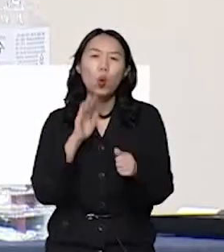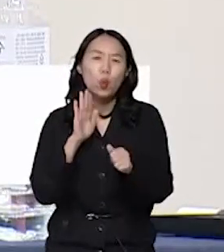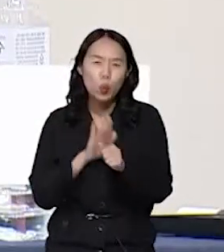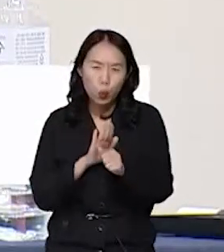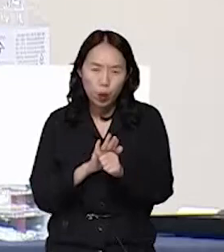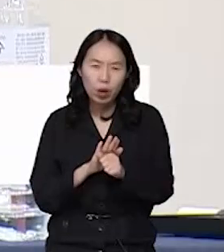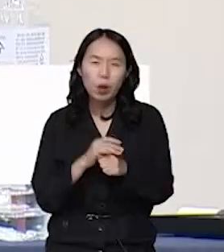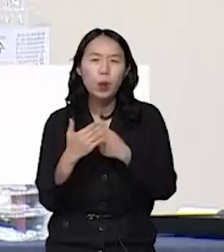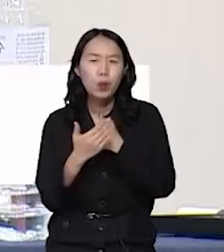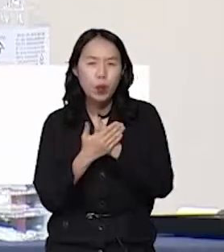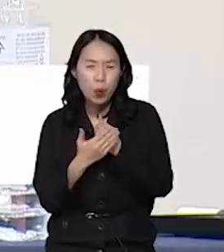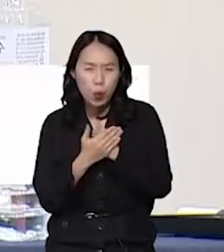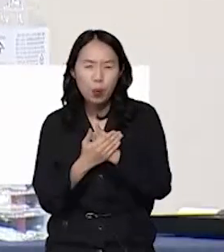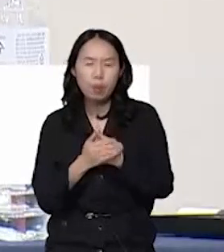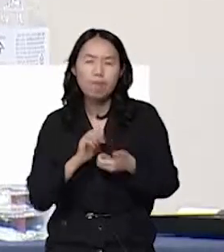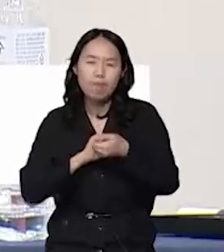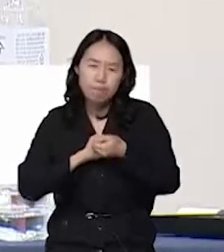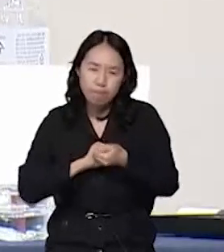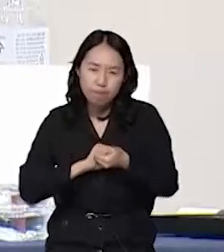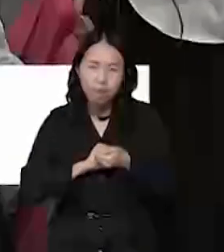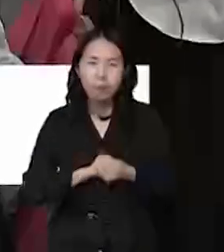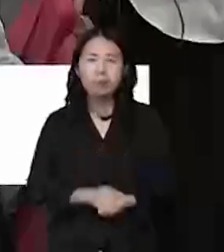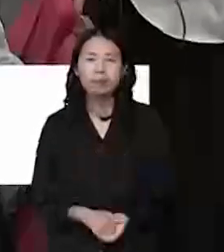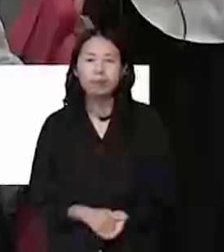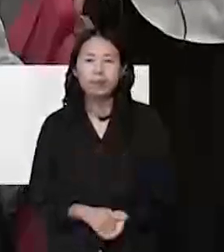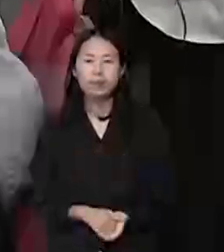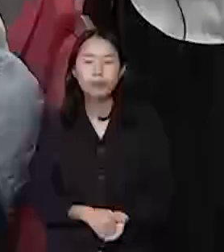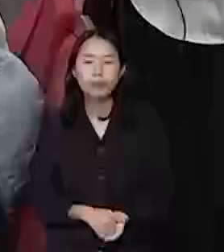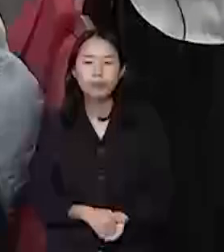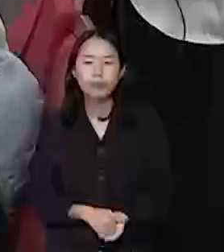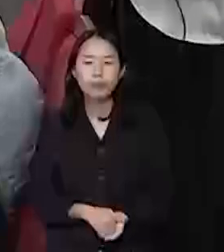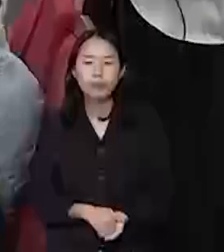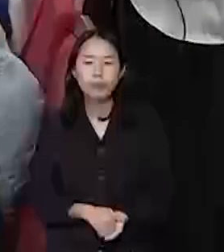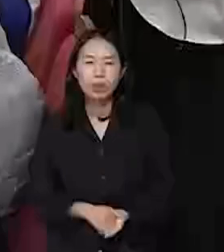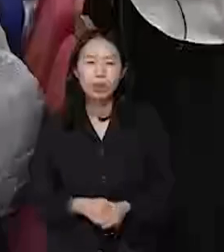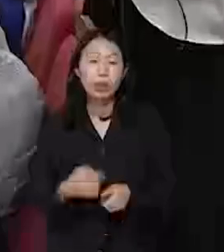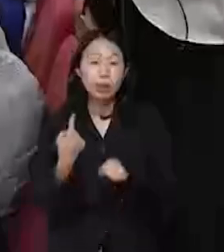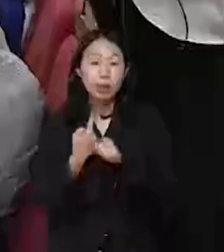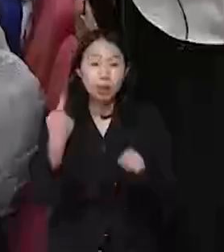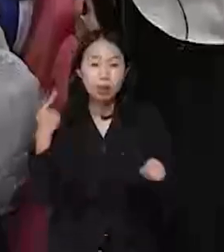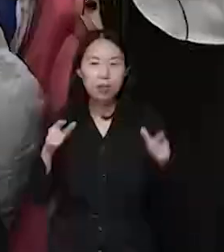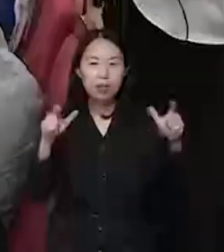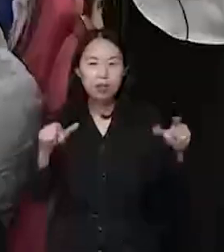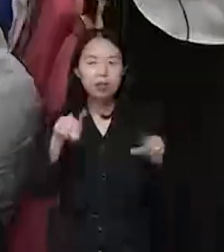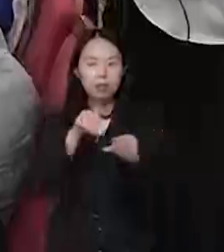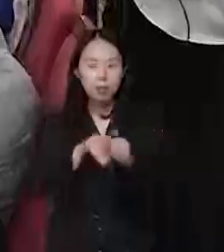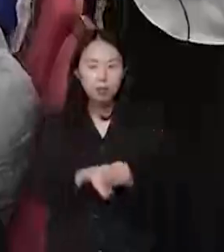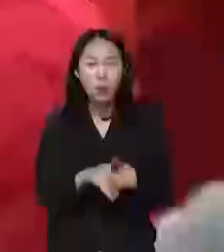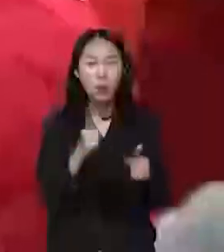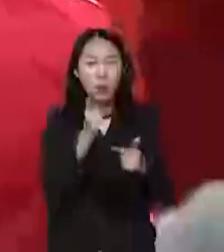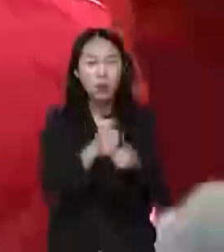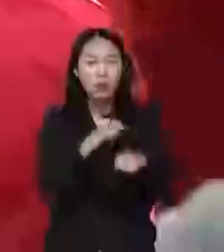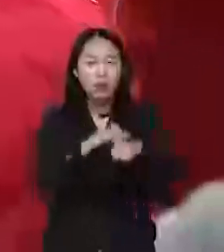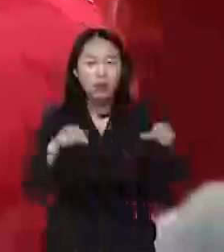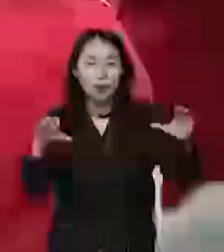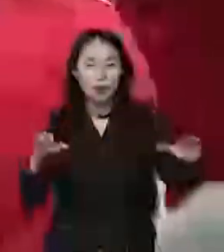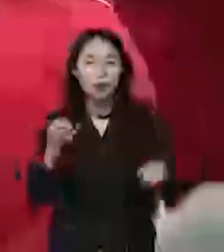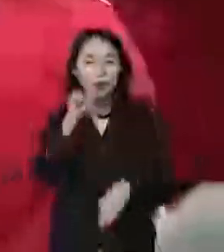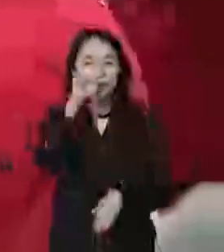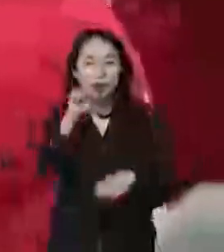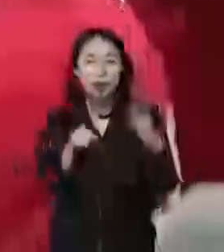주시고 협조해 주시기 바랍니다. 지난해 지방선거에서 호남 광역단체장 후보 3명